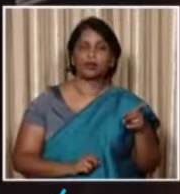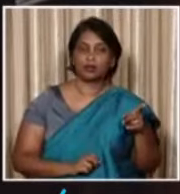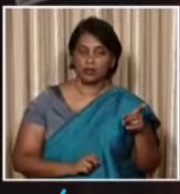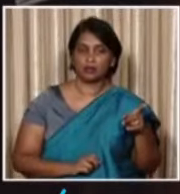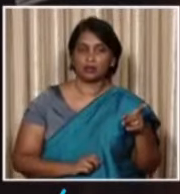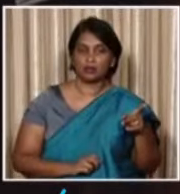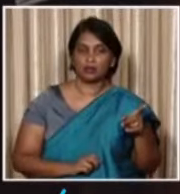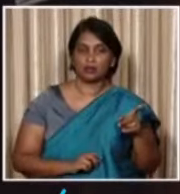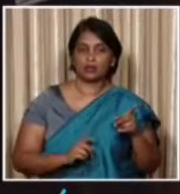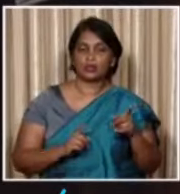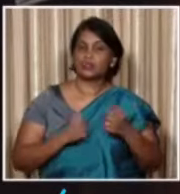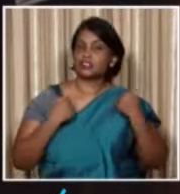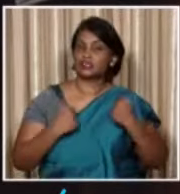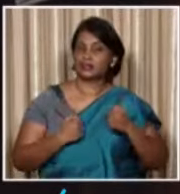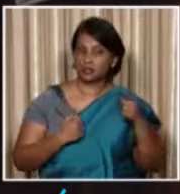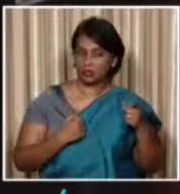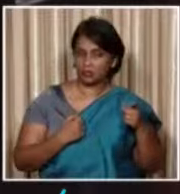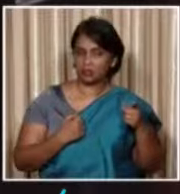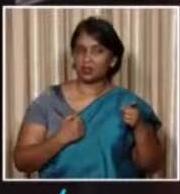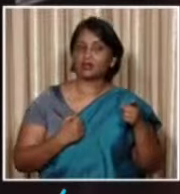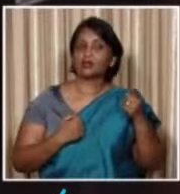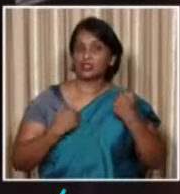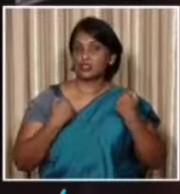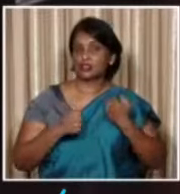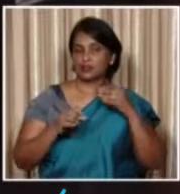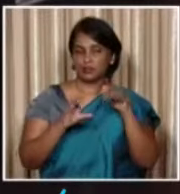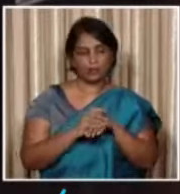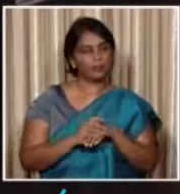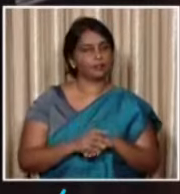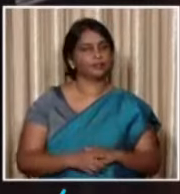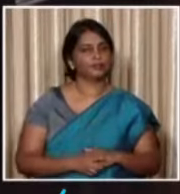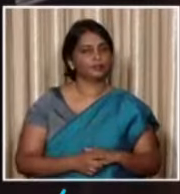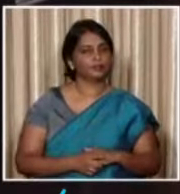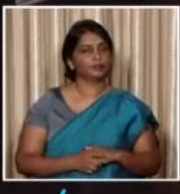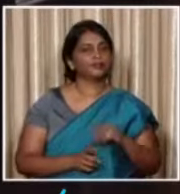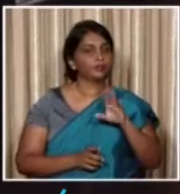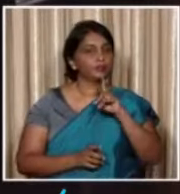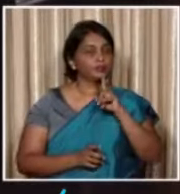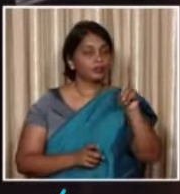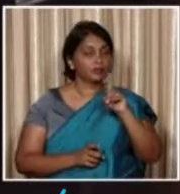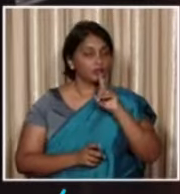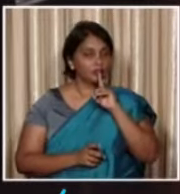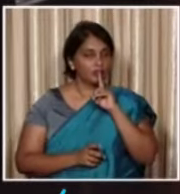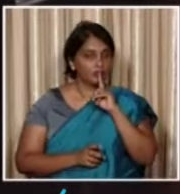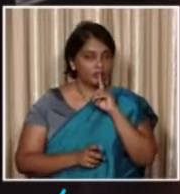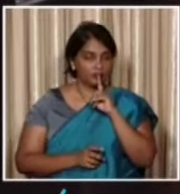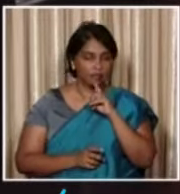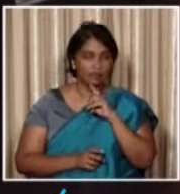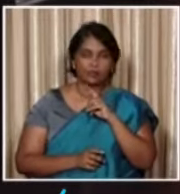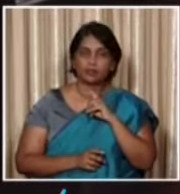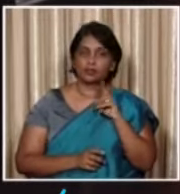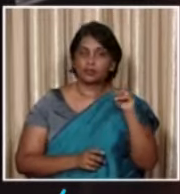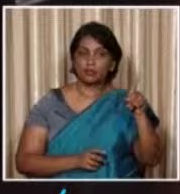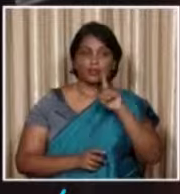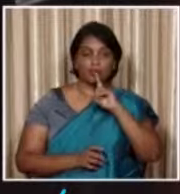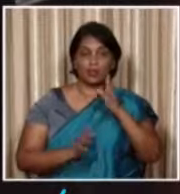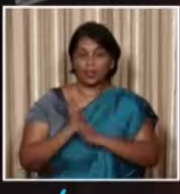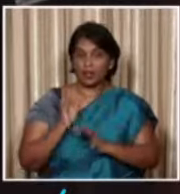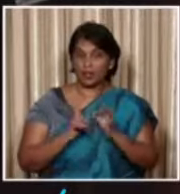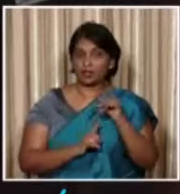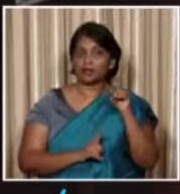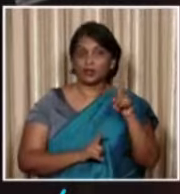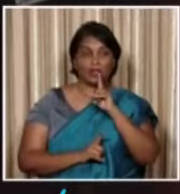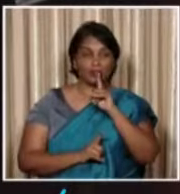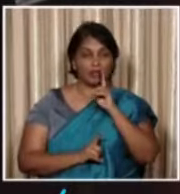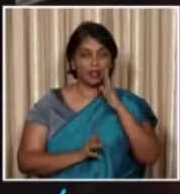ලොතරැයි මණ්ඩලයේ එතුමාට ඒකේ සභාපතිකම දුන්නා කියලා. හැබැයි කතා කරන්න ඔබතුමා තව විනාඩි දෙක කාලයක් තියෙනවා. කතා කරන්න මන්ත්‍රීතුමා.